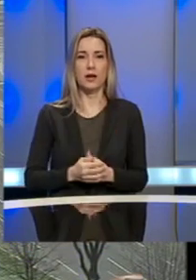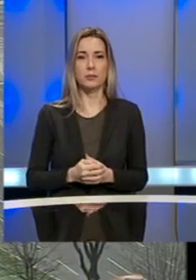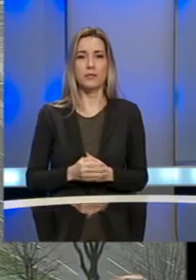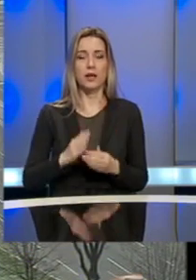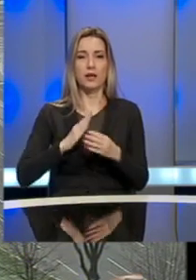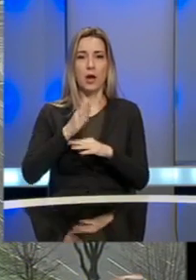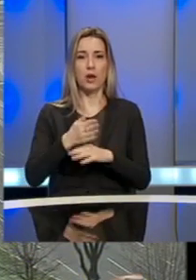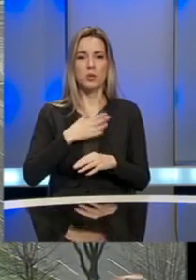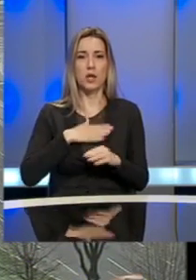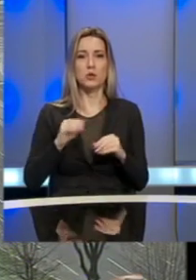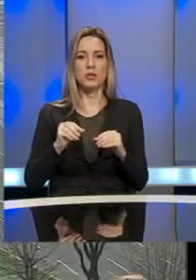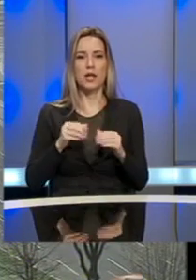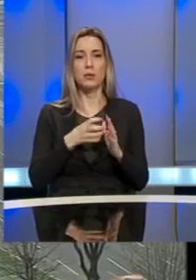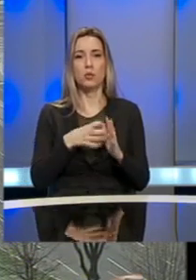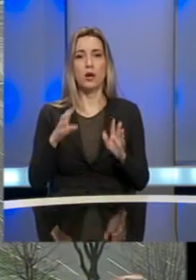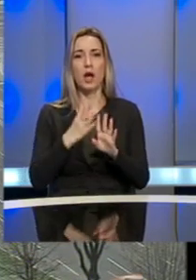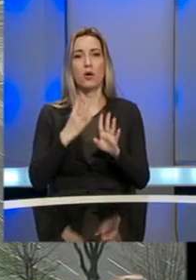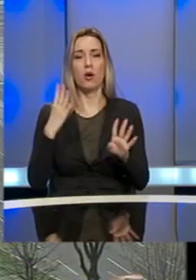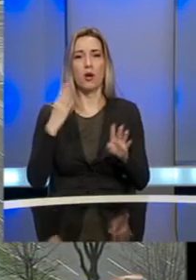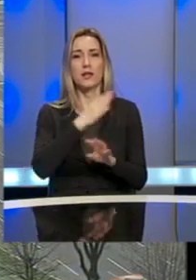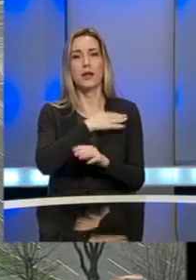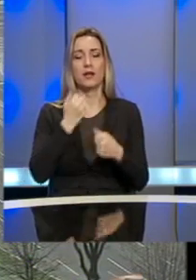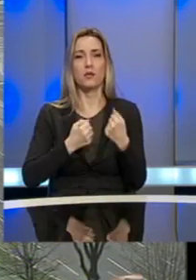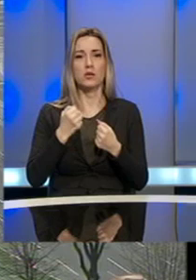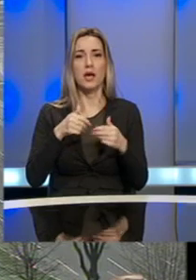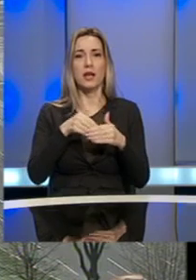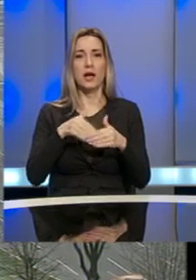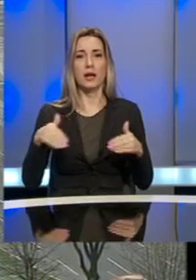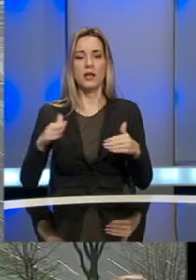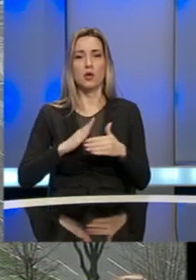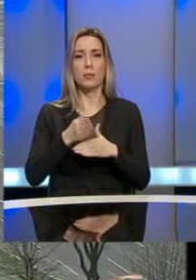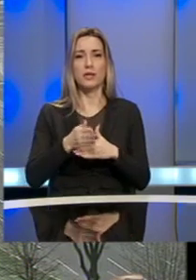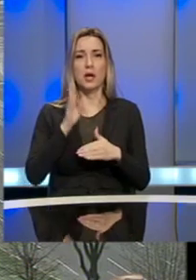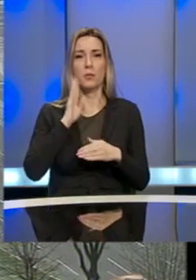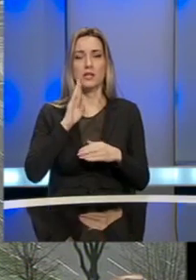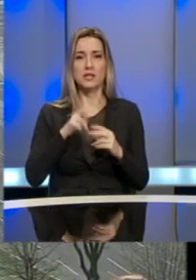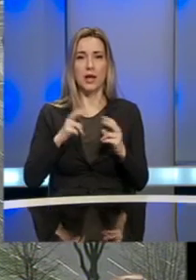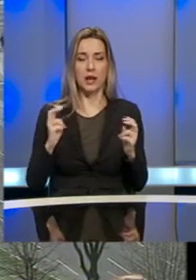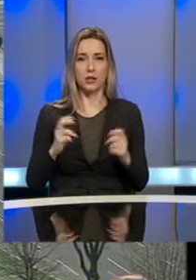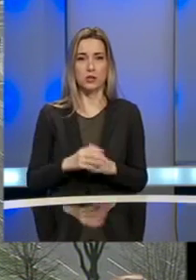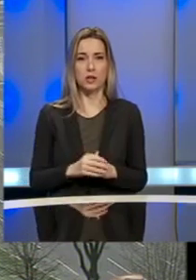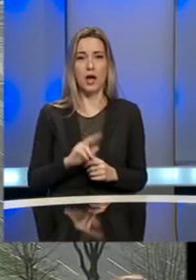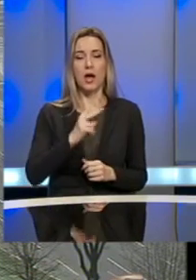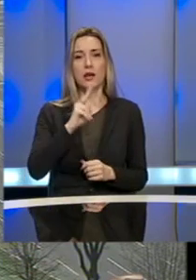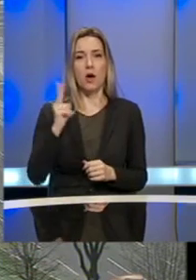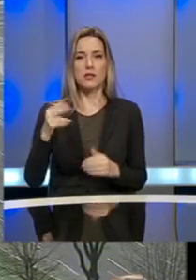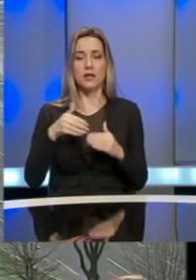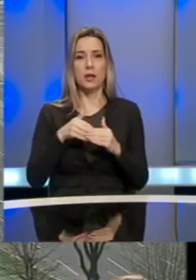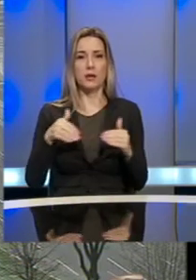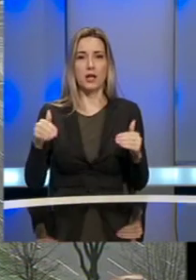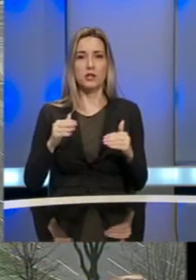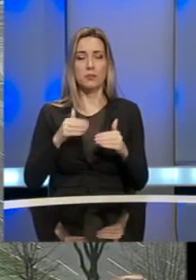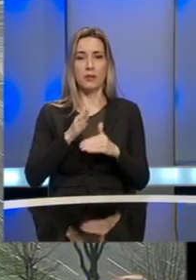Na ulazu u našu zemlju duga je kolona teretnih vozila na graničnom prelazu Bosanska Gradiška. Na ostalim